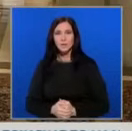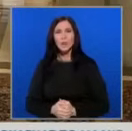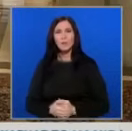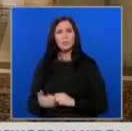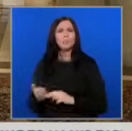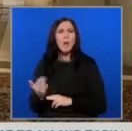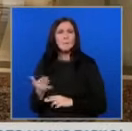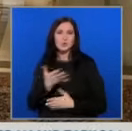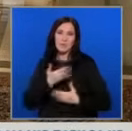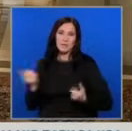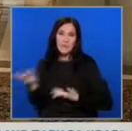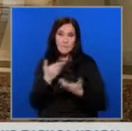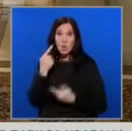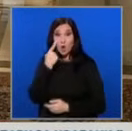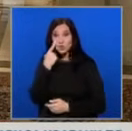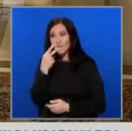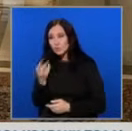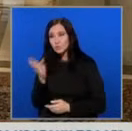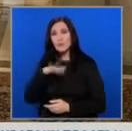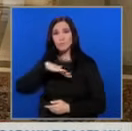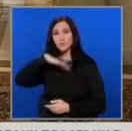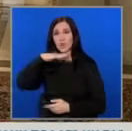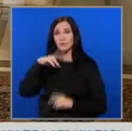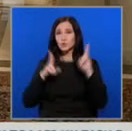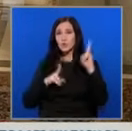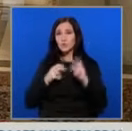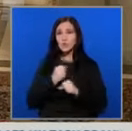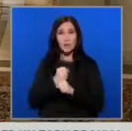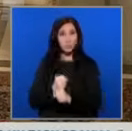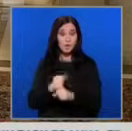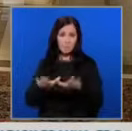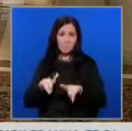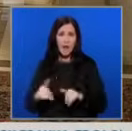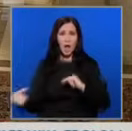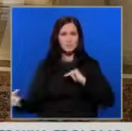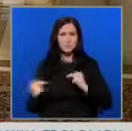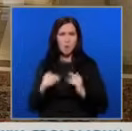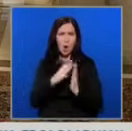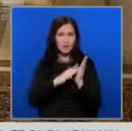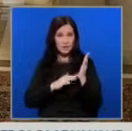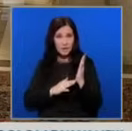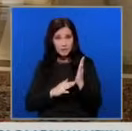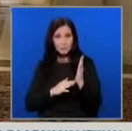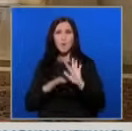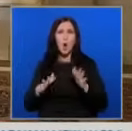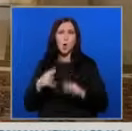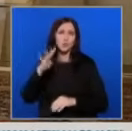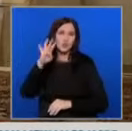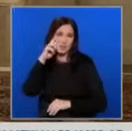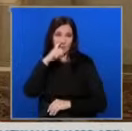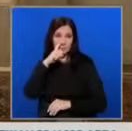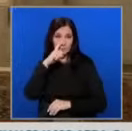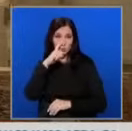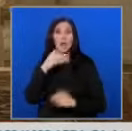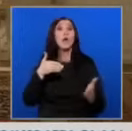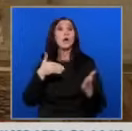Набързо, без дебат, очевидно след постигнато съгласие, депутатите приеха спорните текстове за около 40 минути.